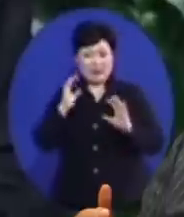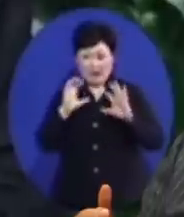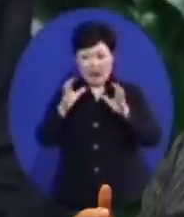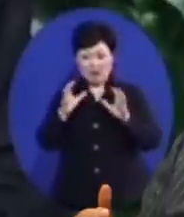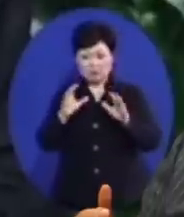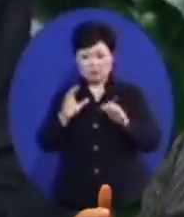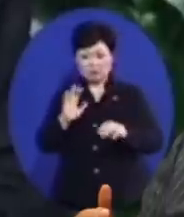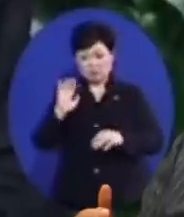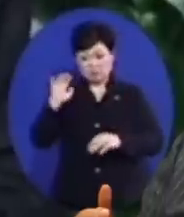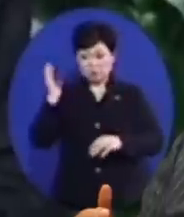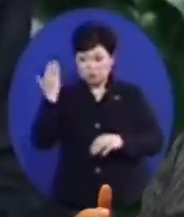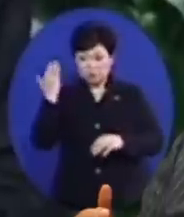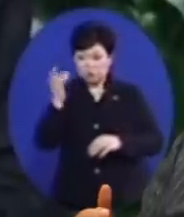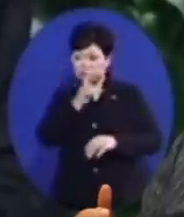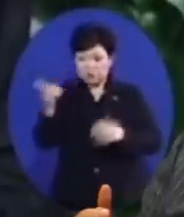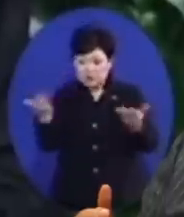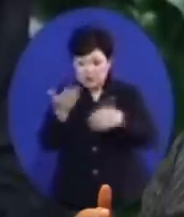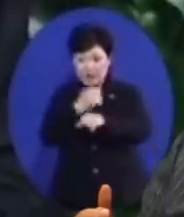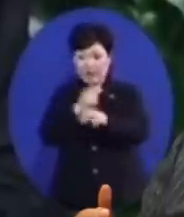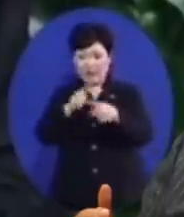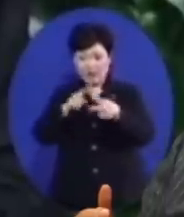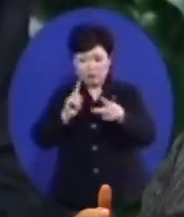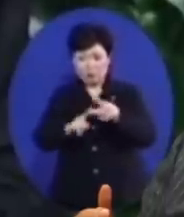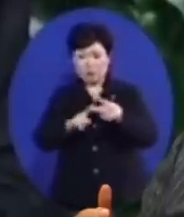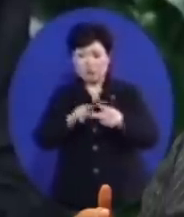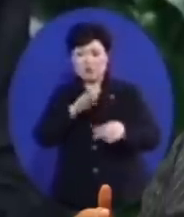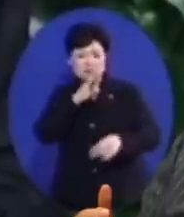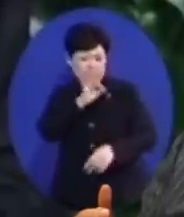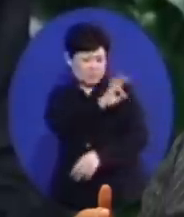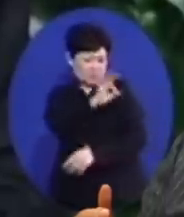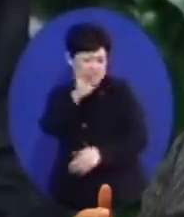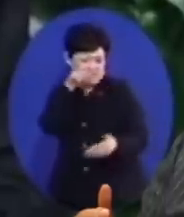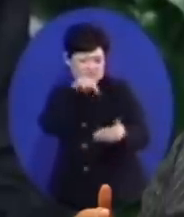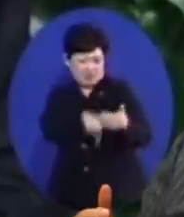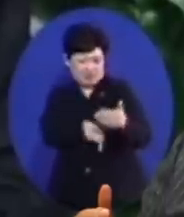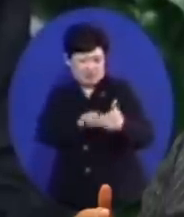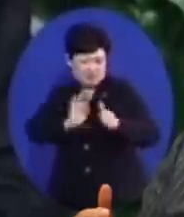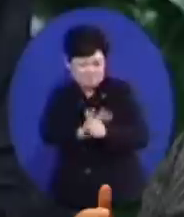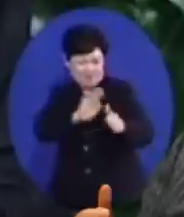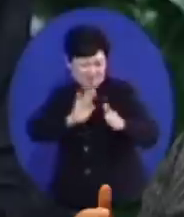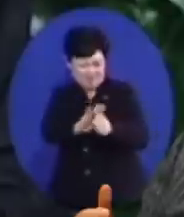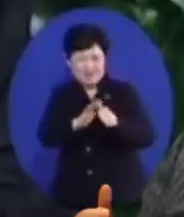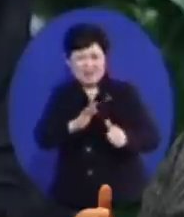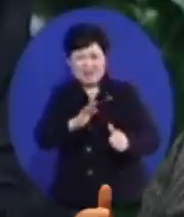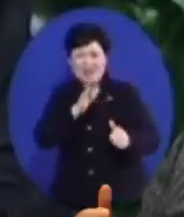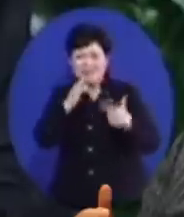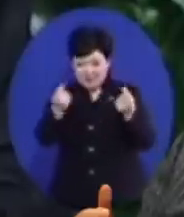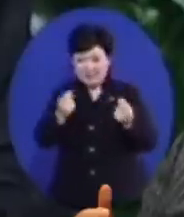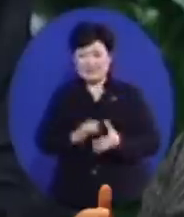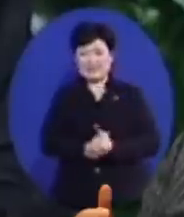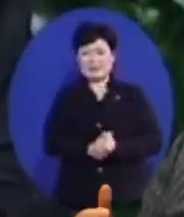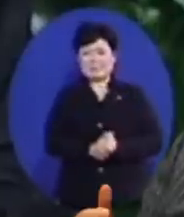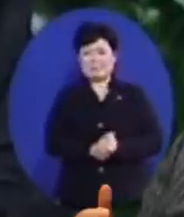요새 무엇을 해도 열지 안으로 하나님이 밀어주시는 것입니다.